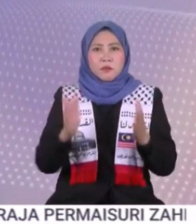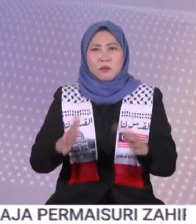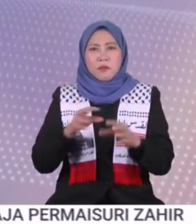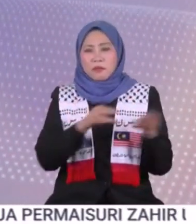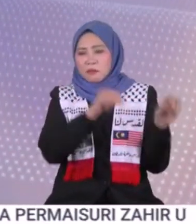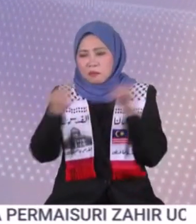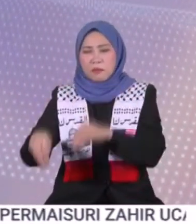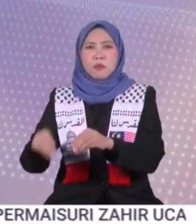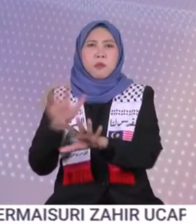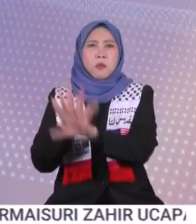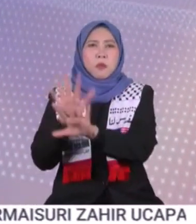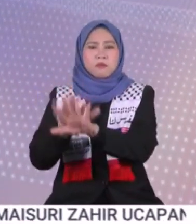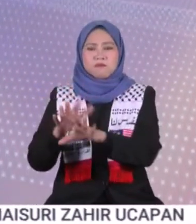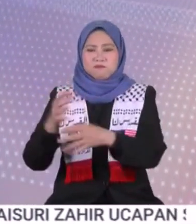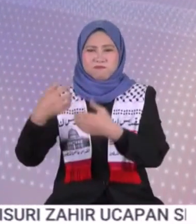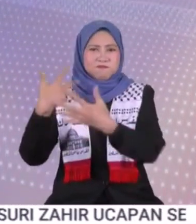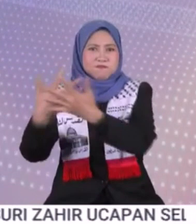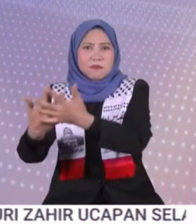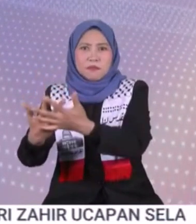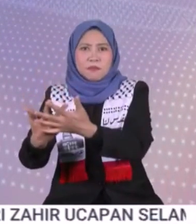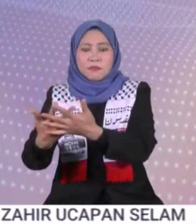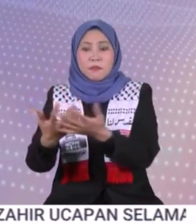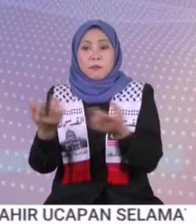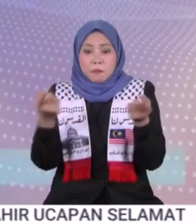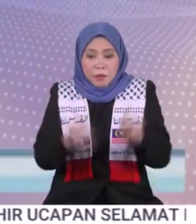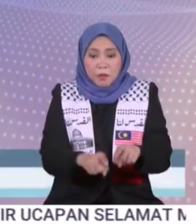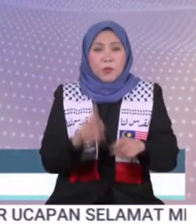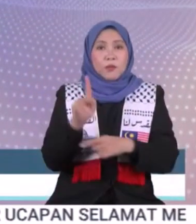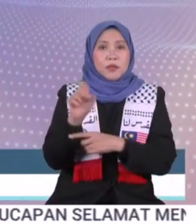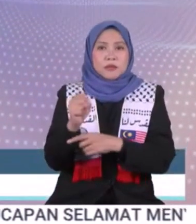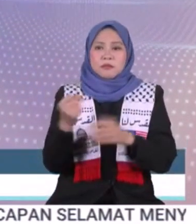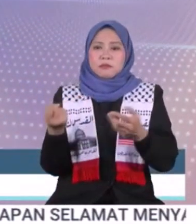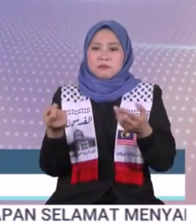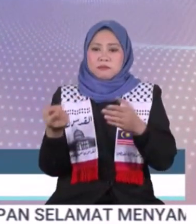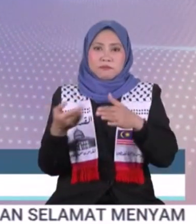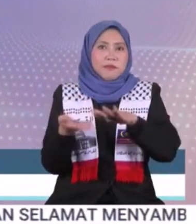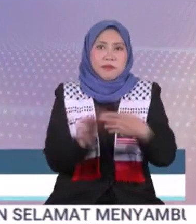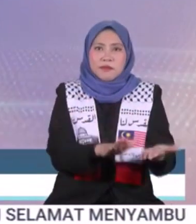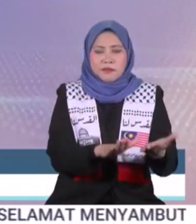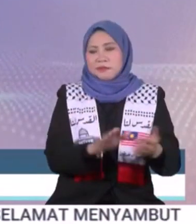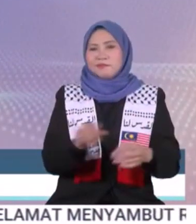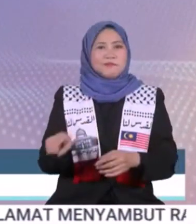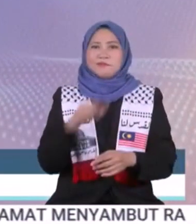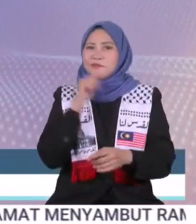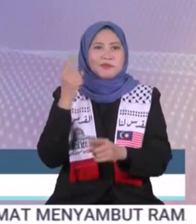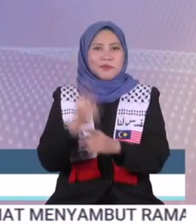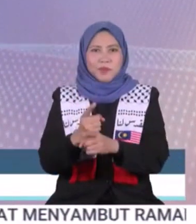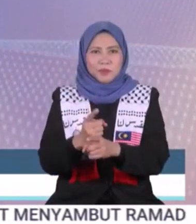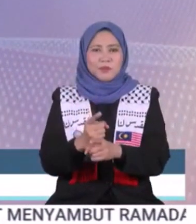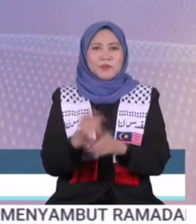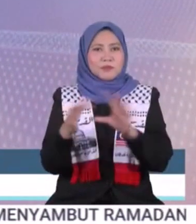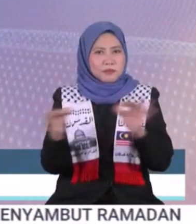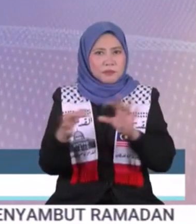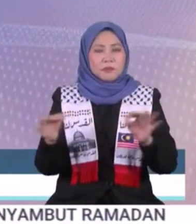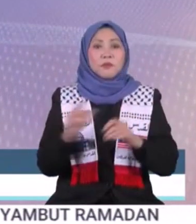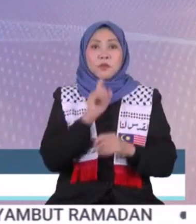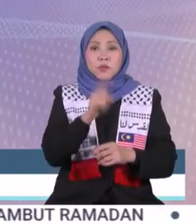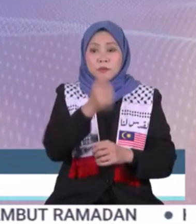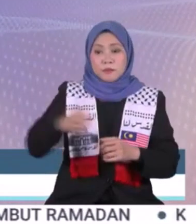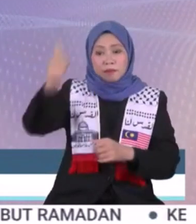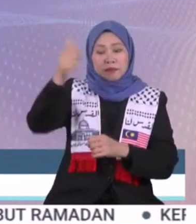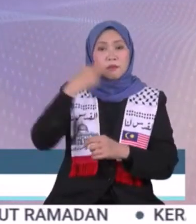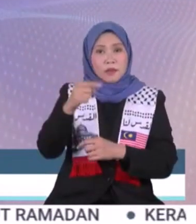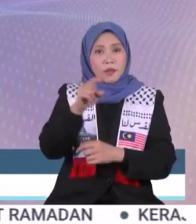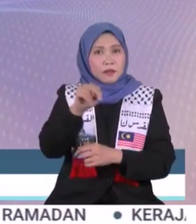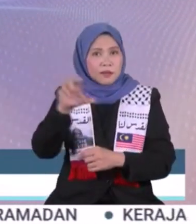sesak dan berlaku kes kematian adalah tidak benar tegas Menteri Dalam Negeri Datuk Seri Saifuddin Nasution Ismail ngo hak asasi manusia